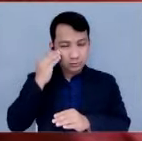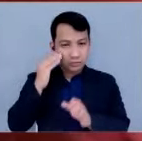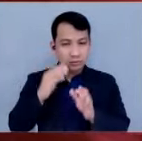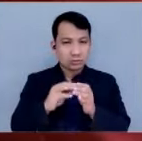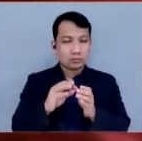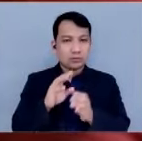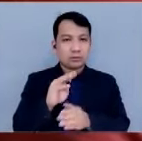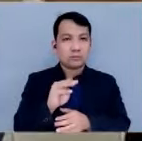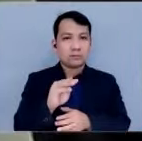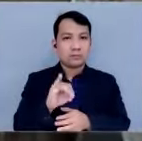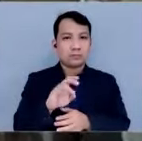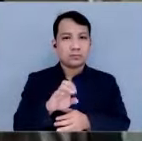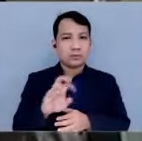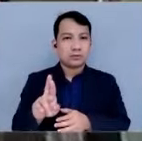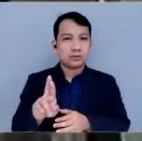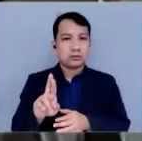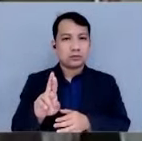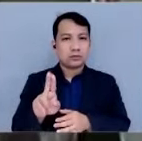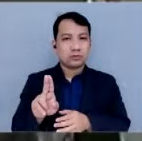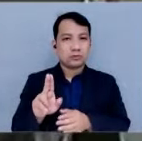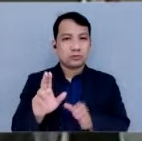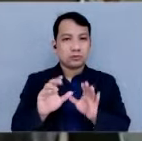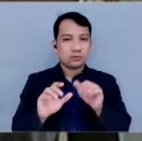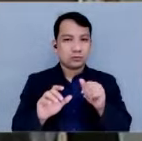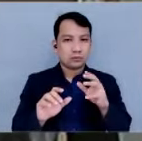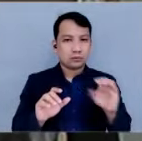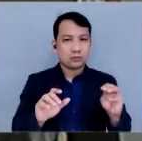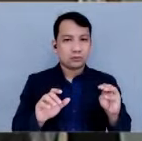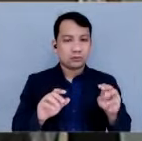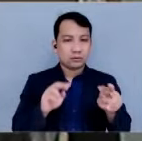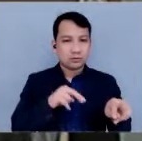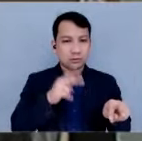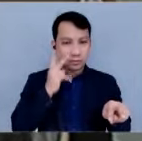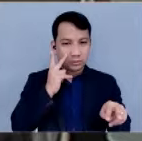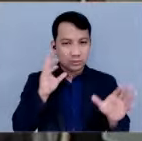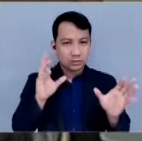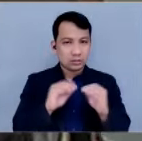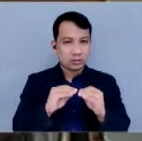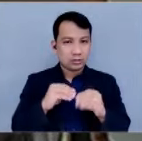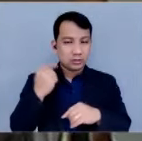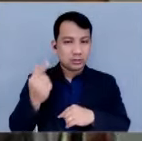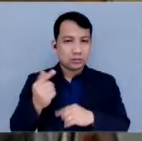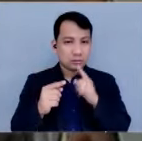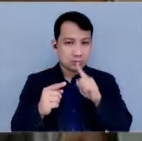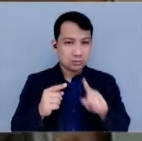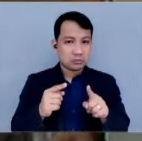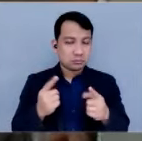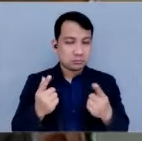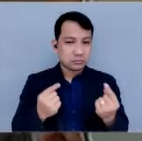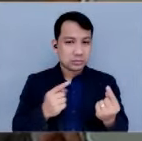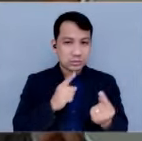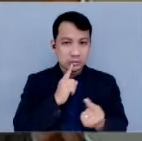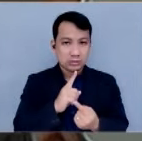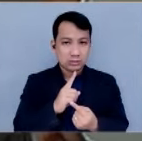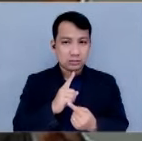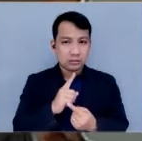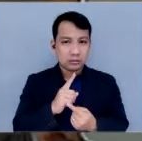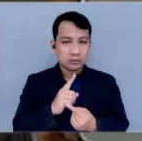gumagawa ngayon ng ACM. Yes, we have to look into it to be sure of what the cause of the problem